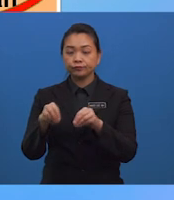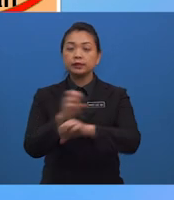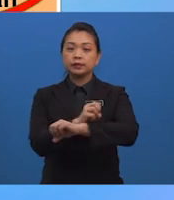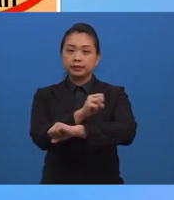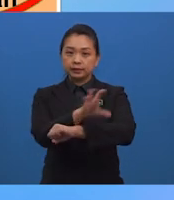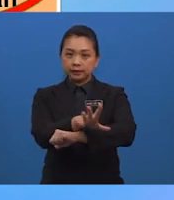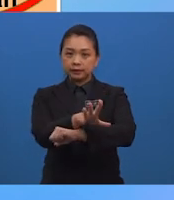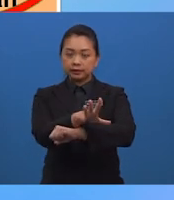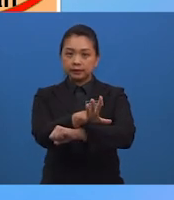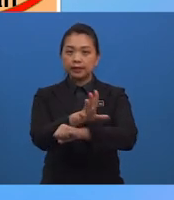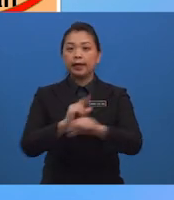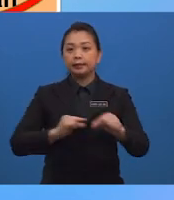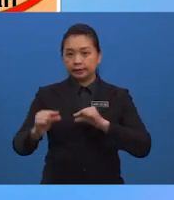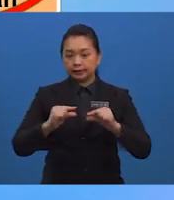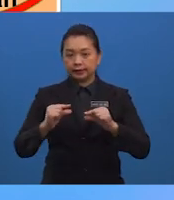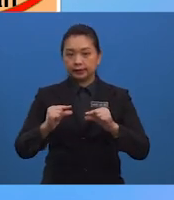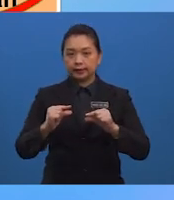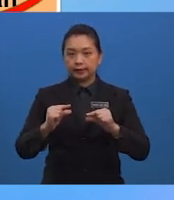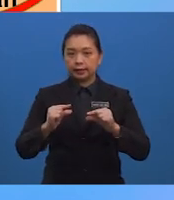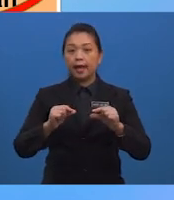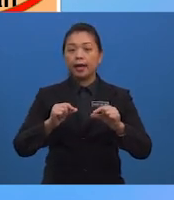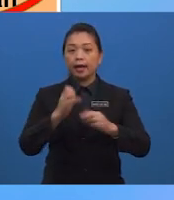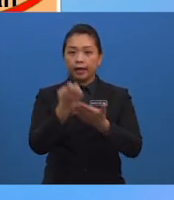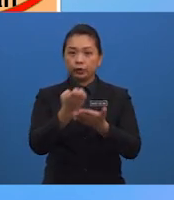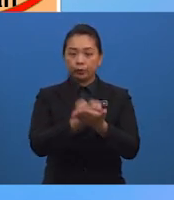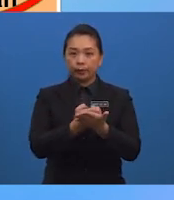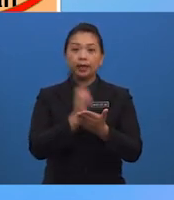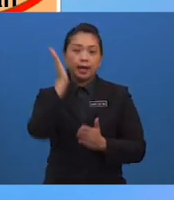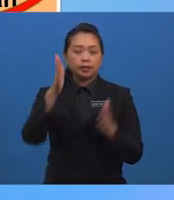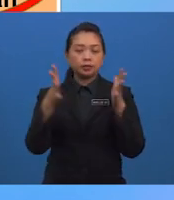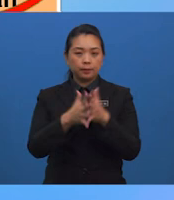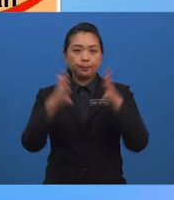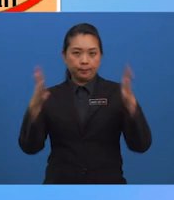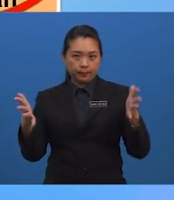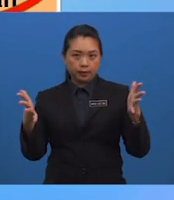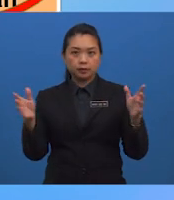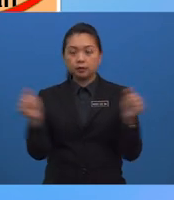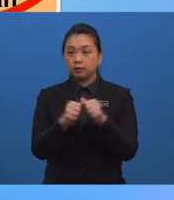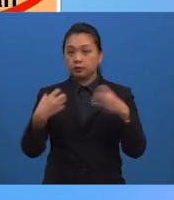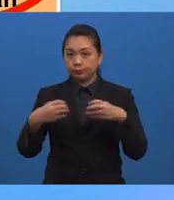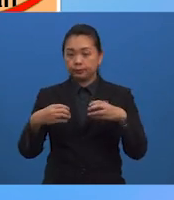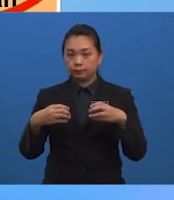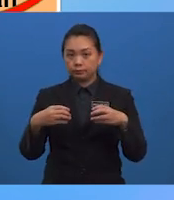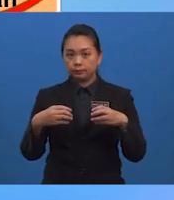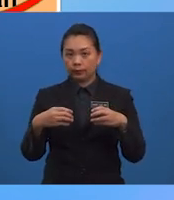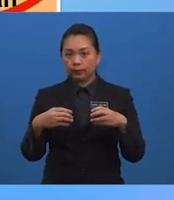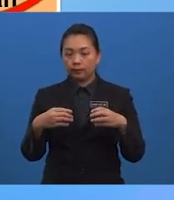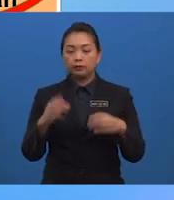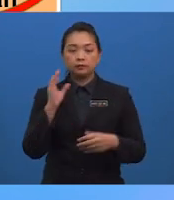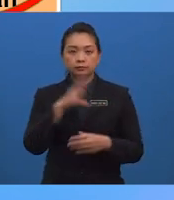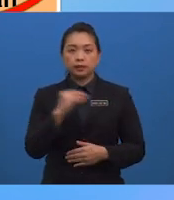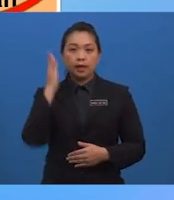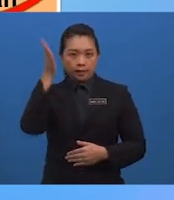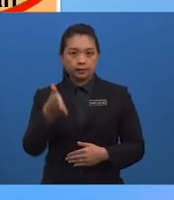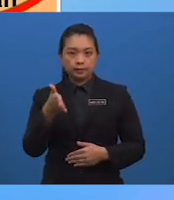Kesannya, kegiatan ekonomi dalam negara akan berkembang pesat. Keadaan berkenaan menjana